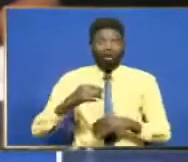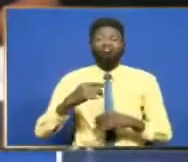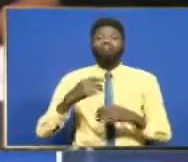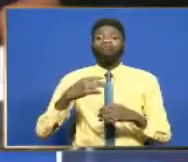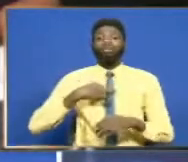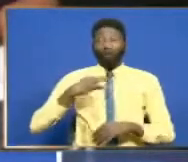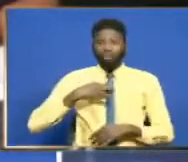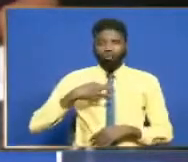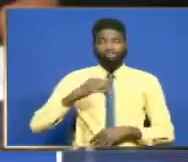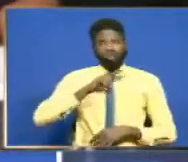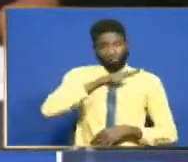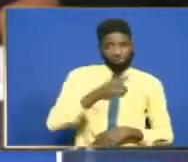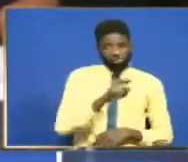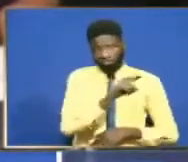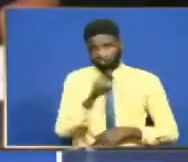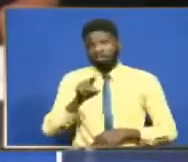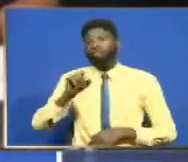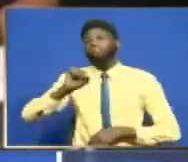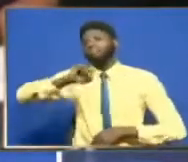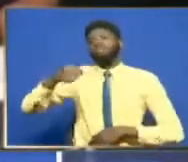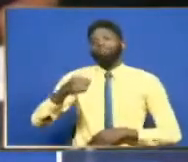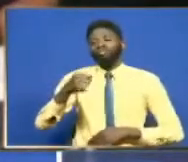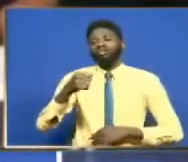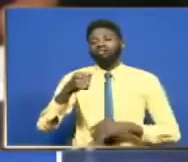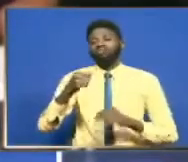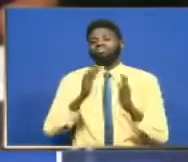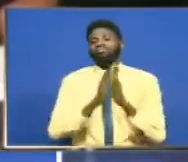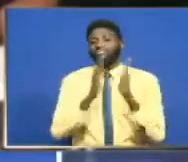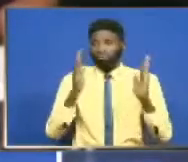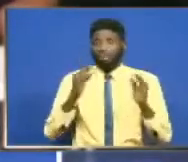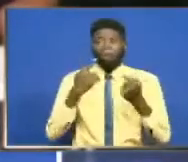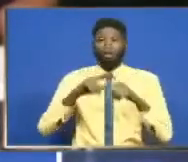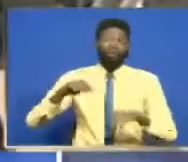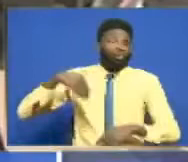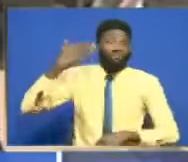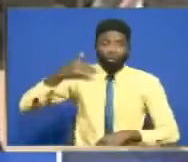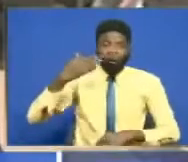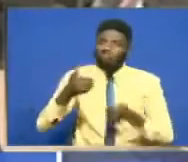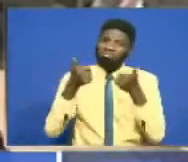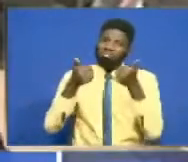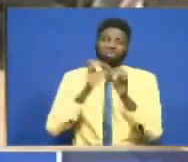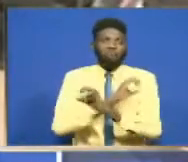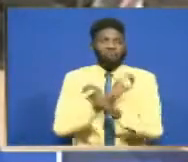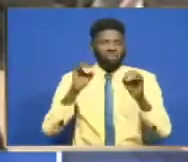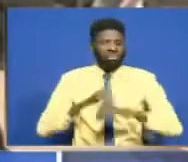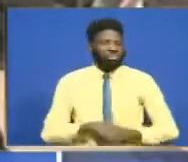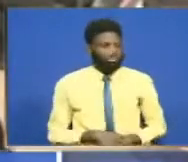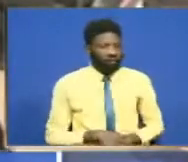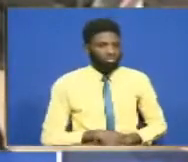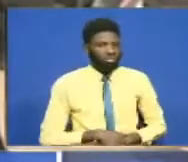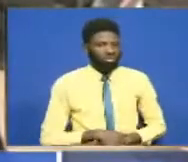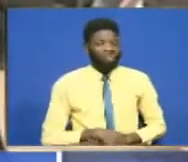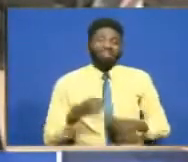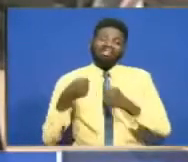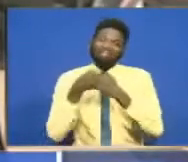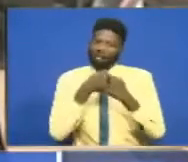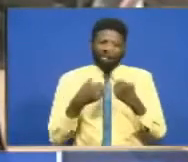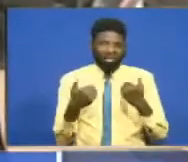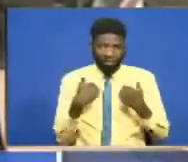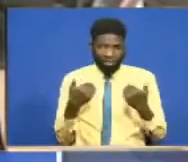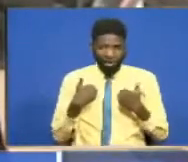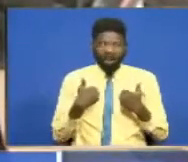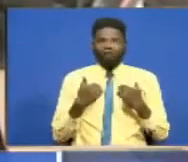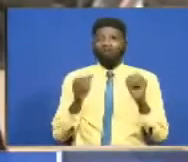between 2,000 to 5,000 shillings. But it is not always a rosy affair. Shida nimepitia kusema ukweli, ni watu